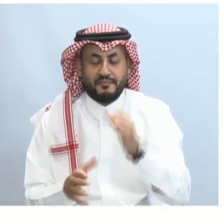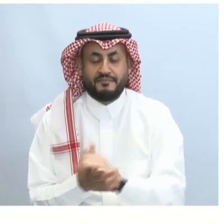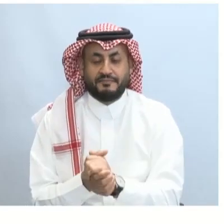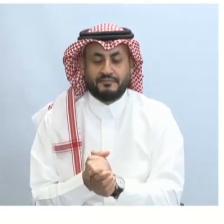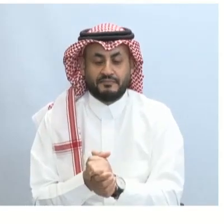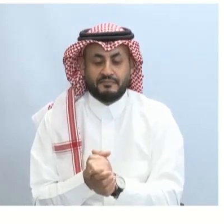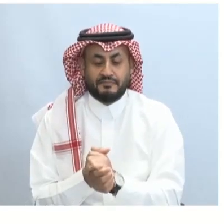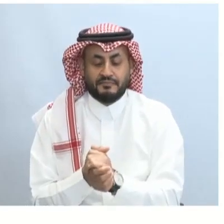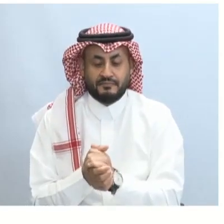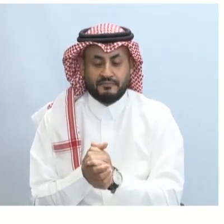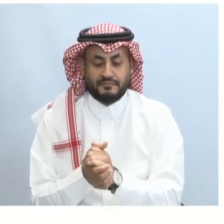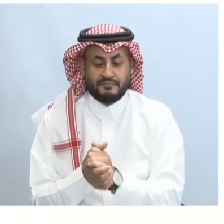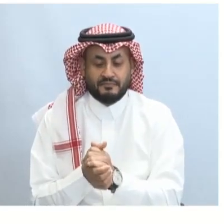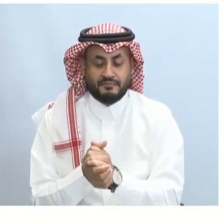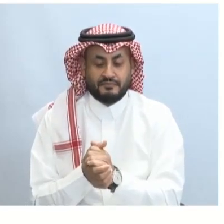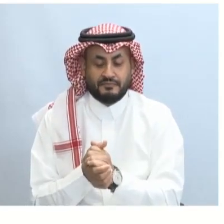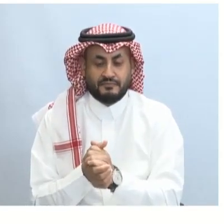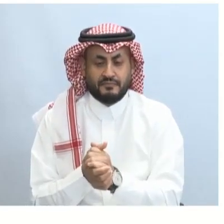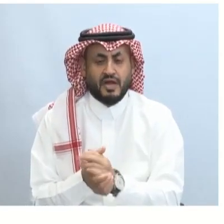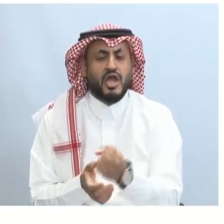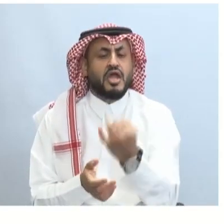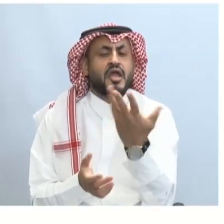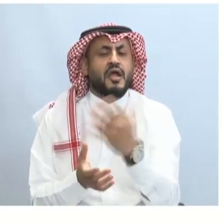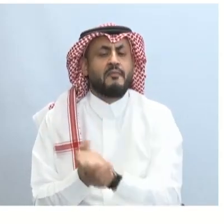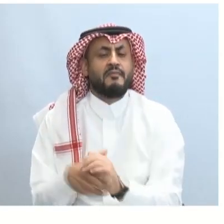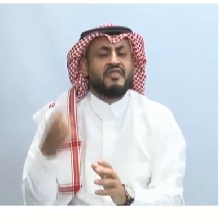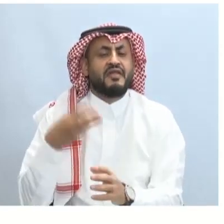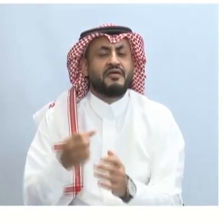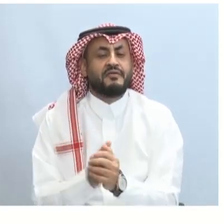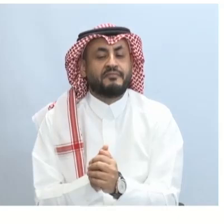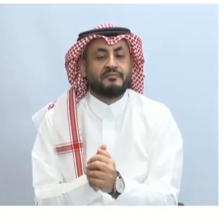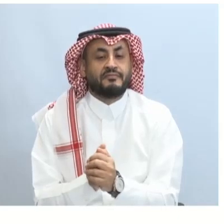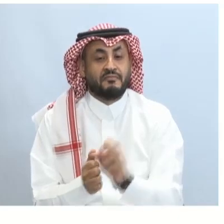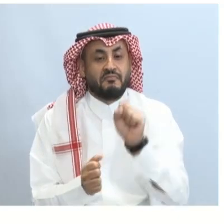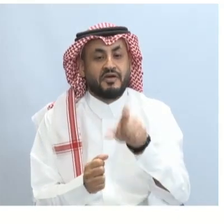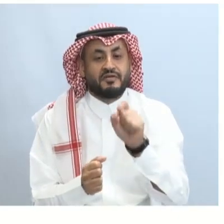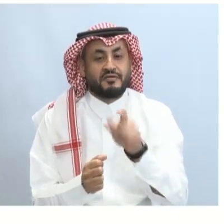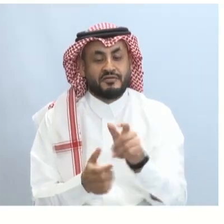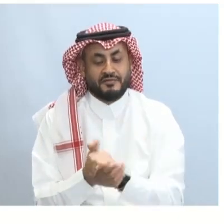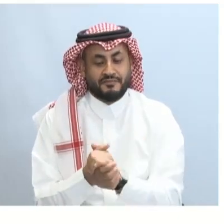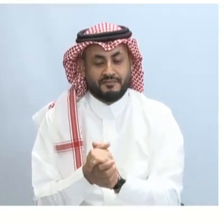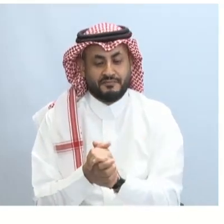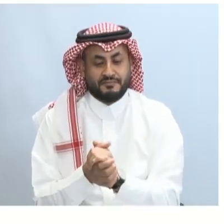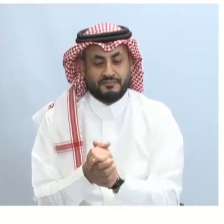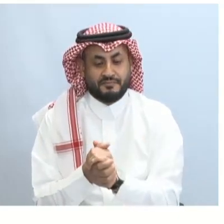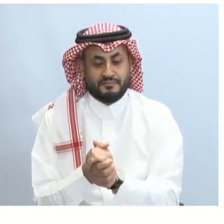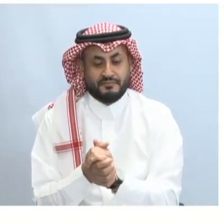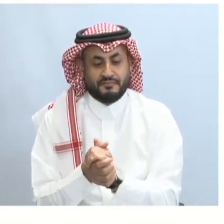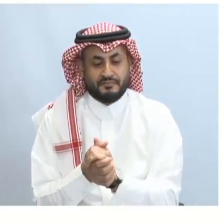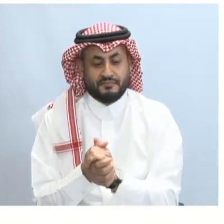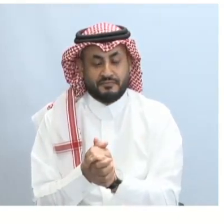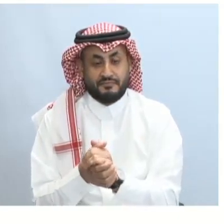ثم اتكلم كم حصلتم من 30 درجه ما شاء الله تبارك الله اذا